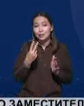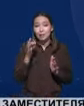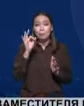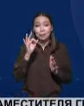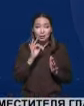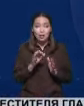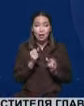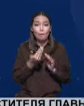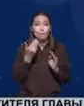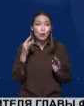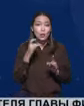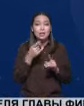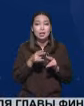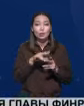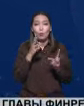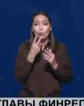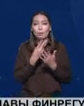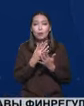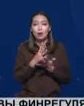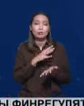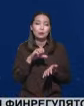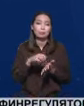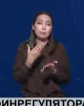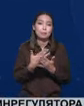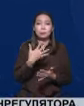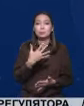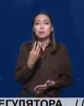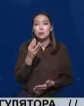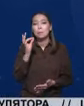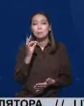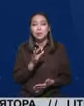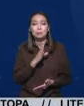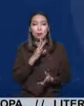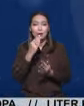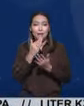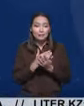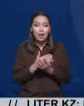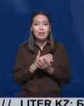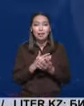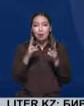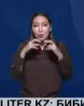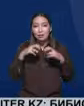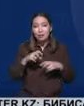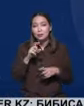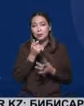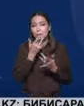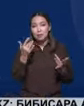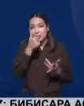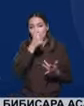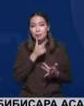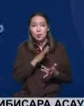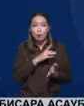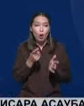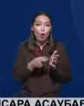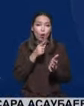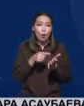60,2%. В прошлый раз этот общий показатель составлял примерно 53%. По данным аналитиков, за последний месяц было опрошено